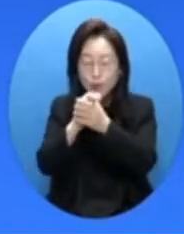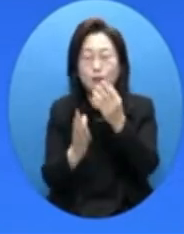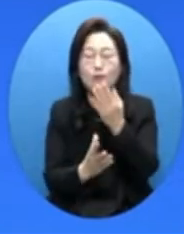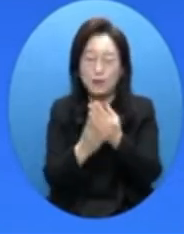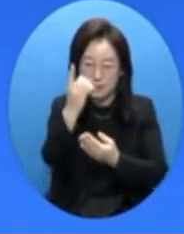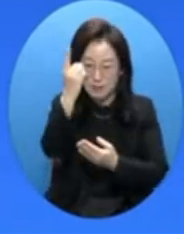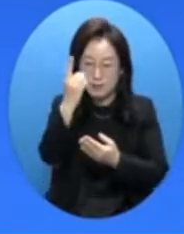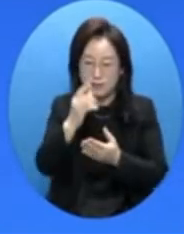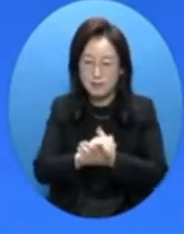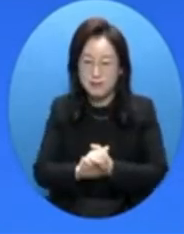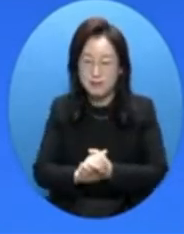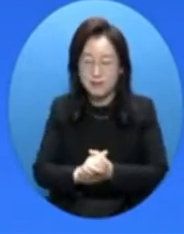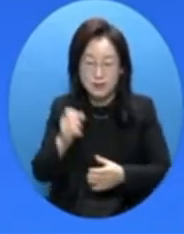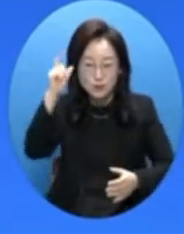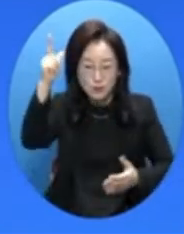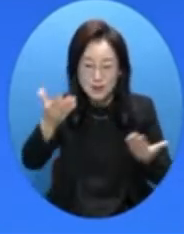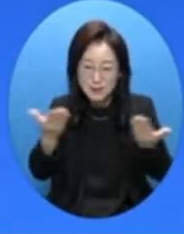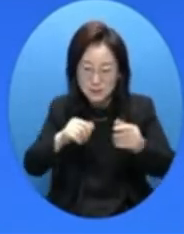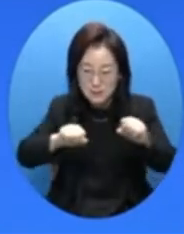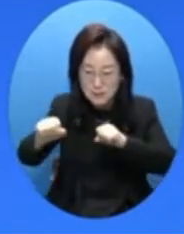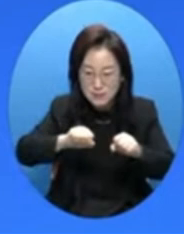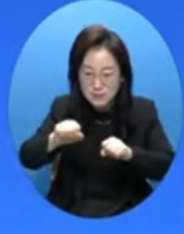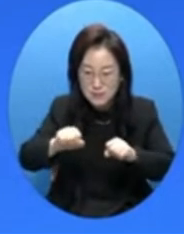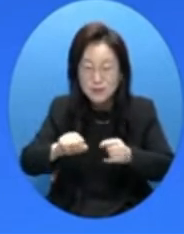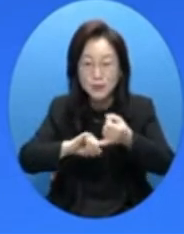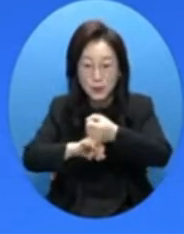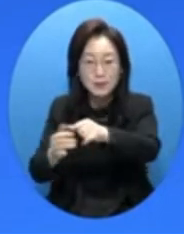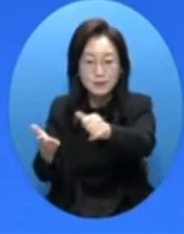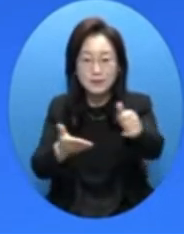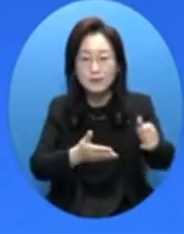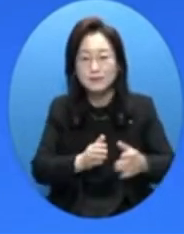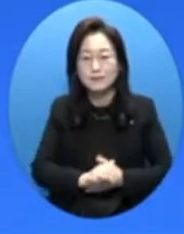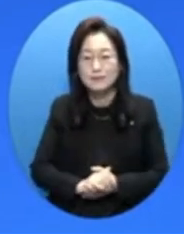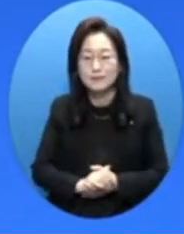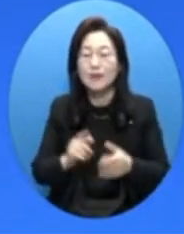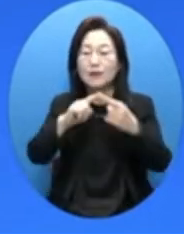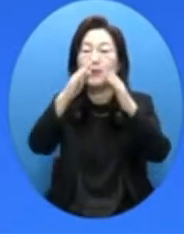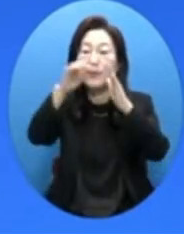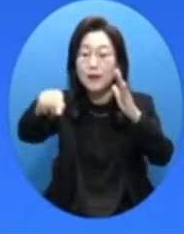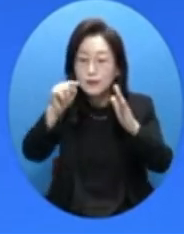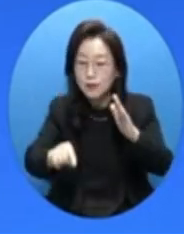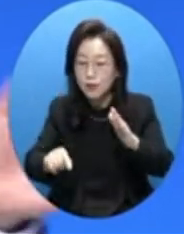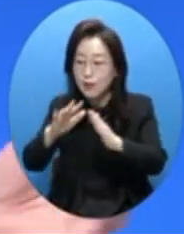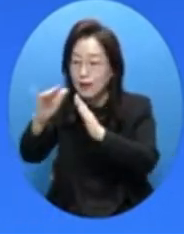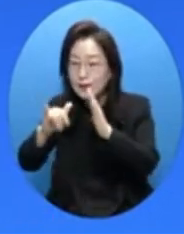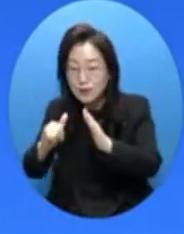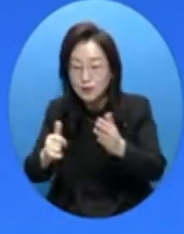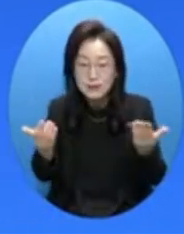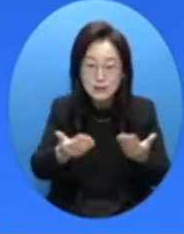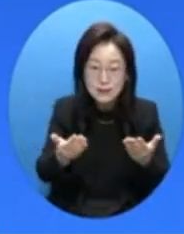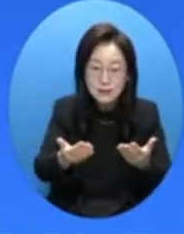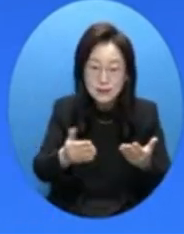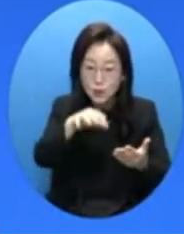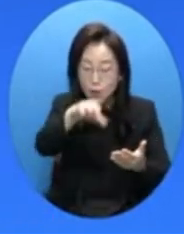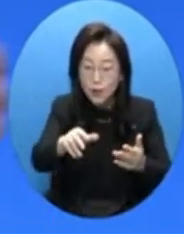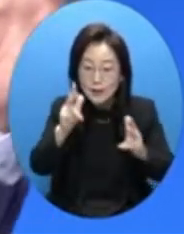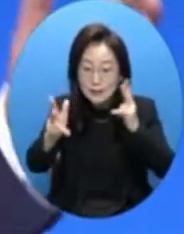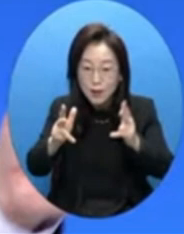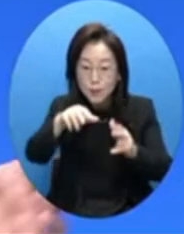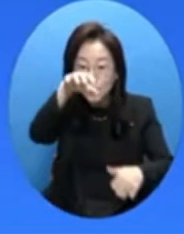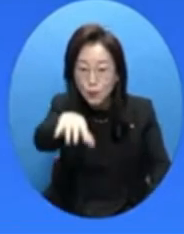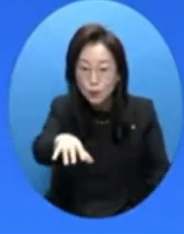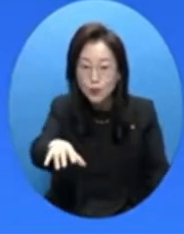되어서 위대한 역사를 일어나가는 여러분 모두가 되기를 바랍니다 교회에서 가정에서 직장에서 사업장에서